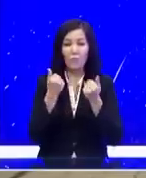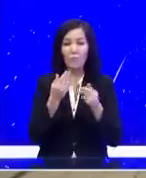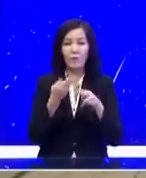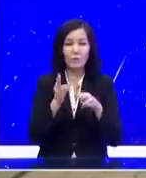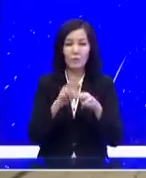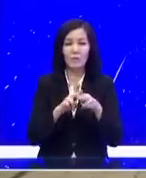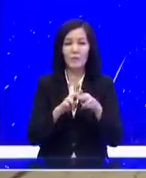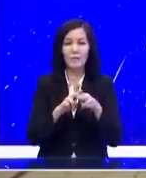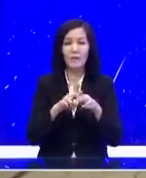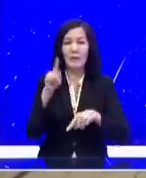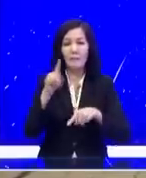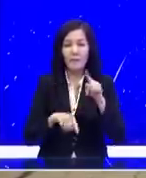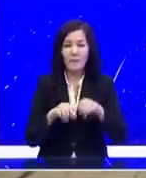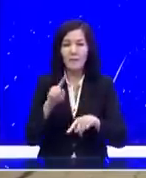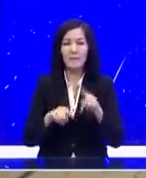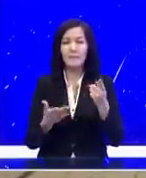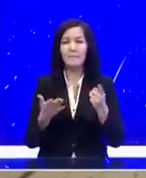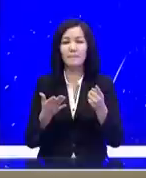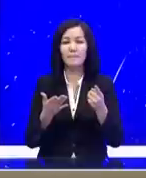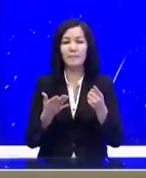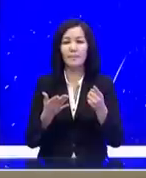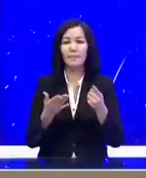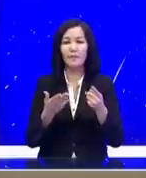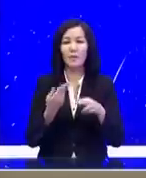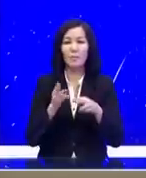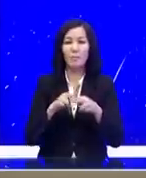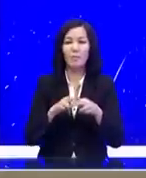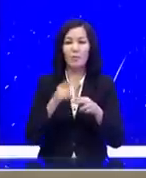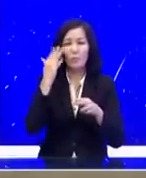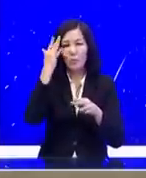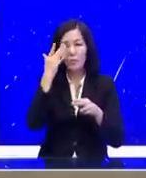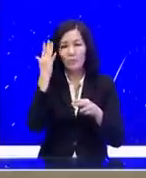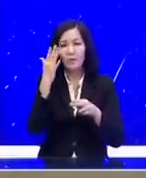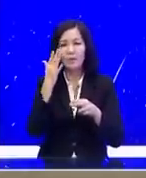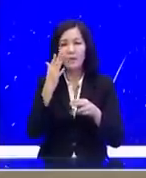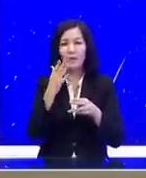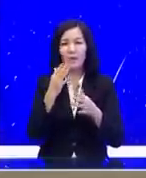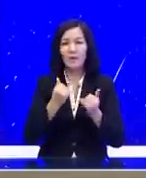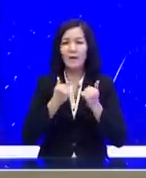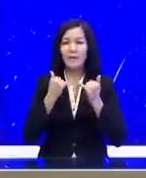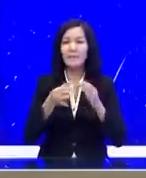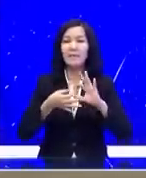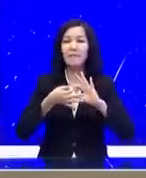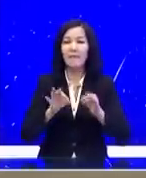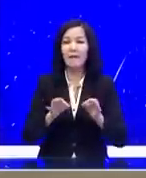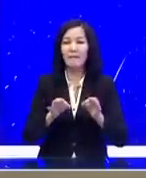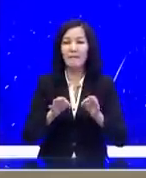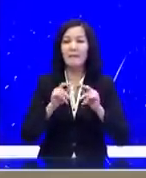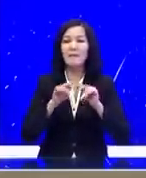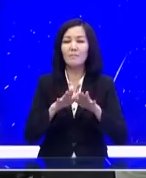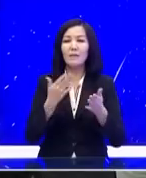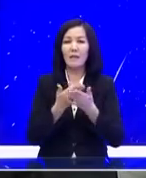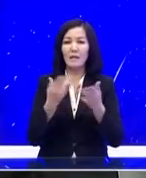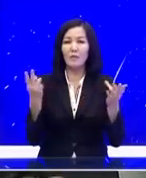Сондықтан патриотизм деген бұл ұғымды, қасиетті ұғымды нақты іспен дәлелдеу